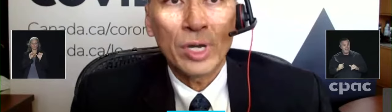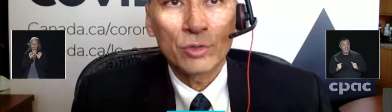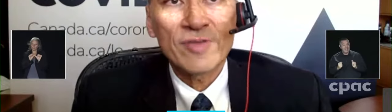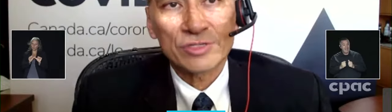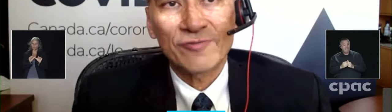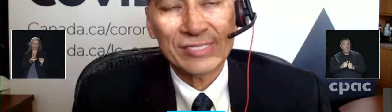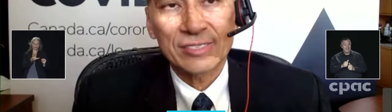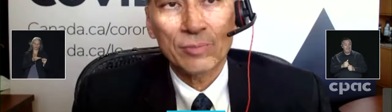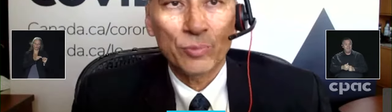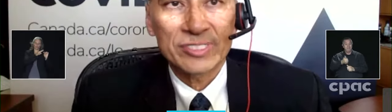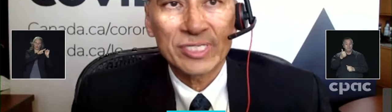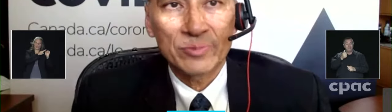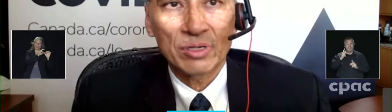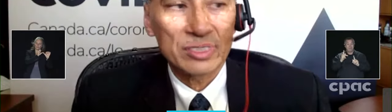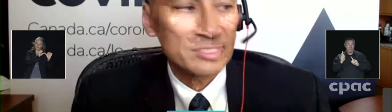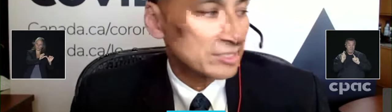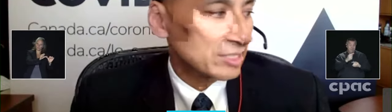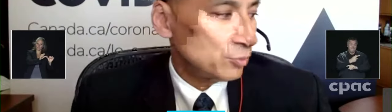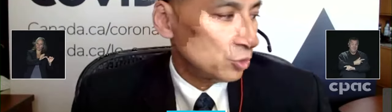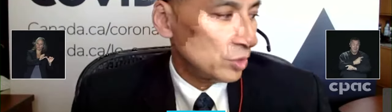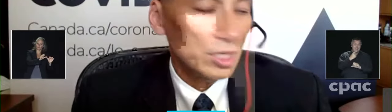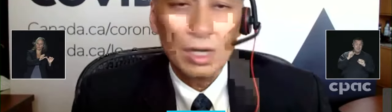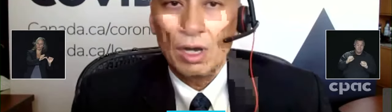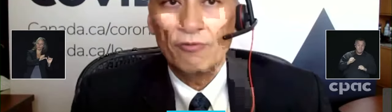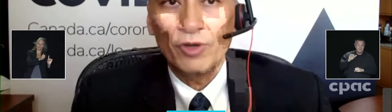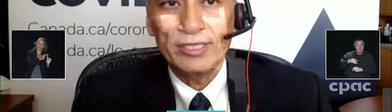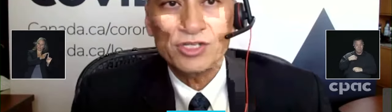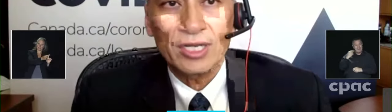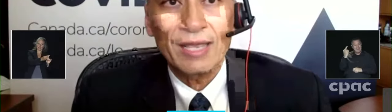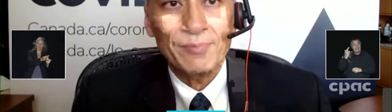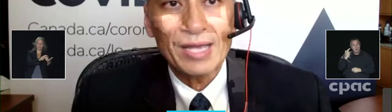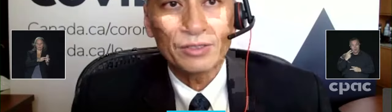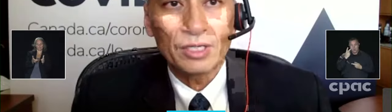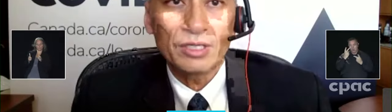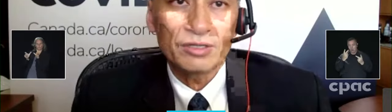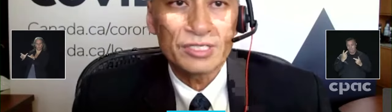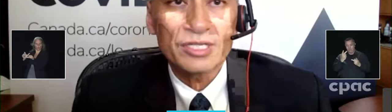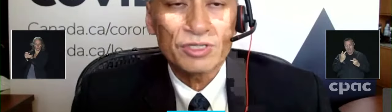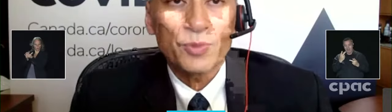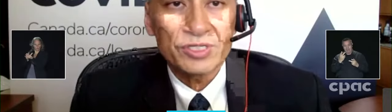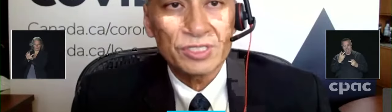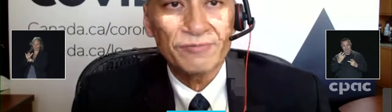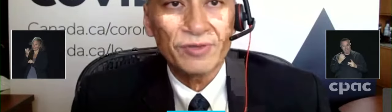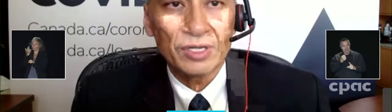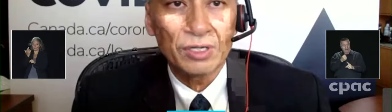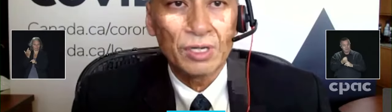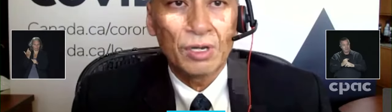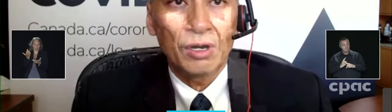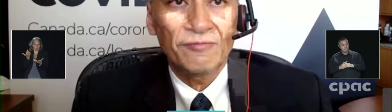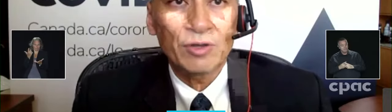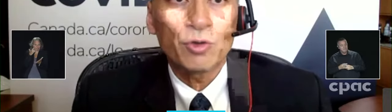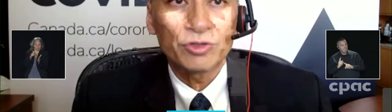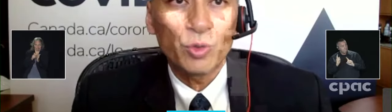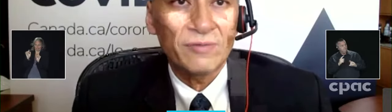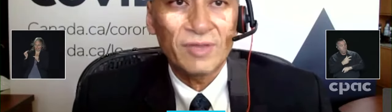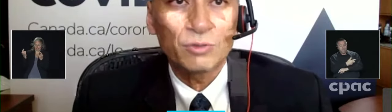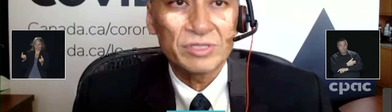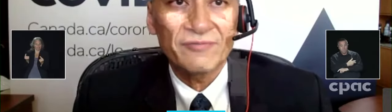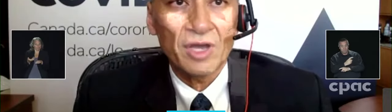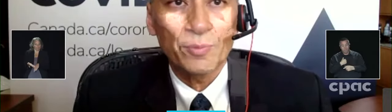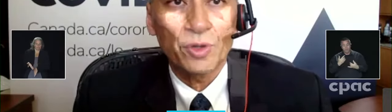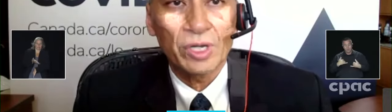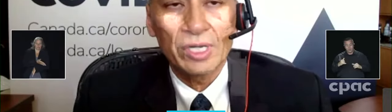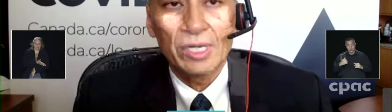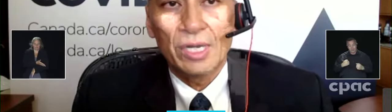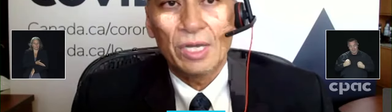plus haut couverture vaccinale possible. Donc, c'est ça pourquoi on voit déjà l'impact dans le sens positif et on va continuer avec